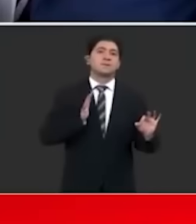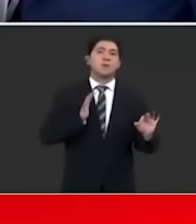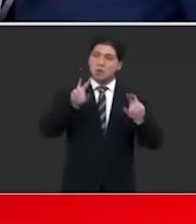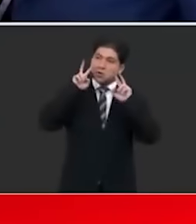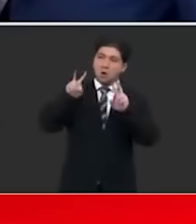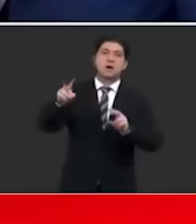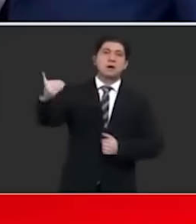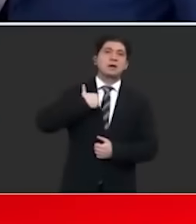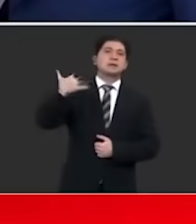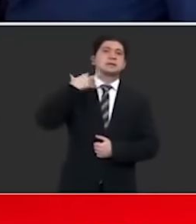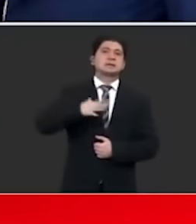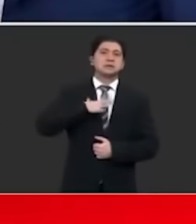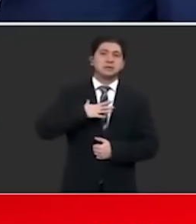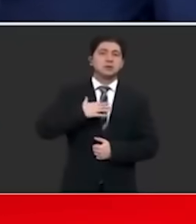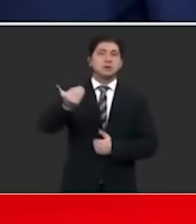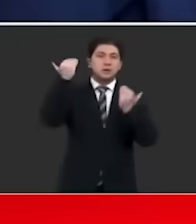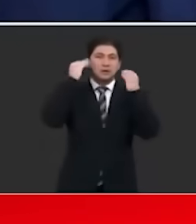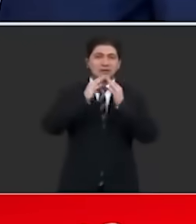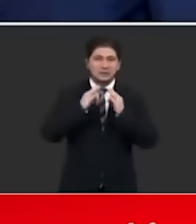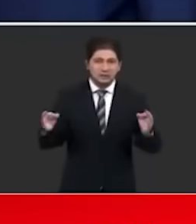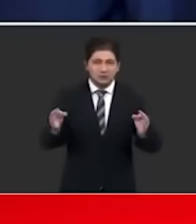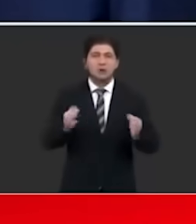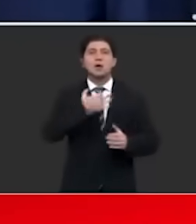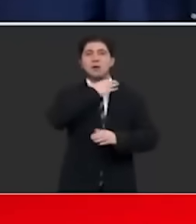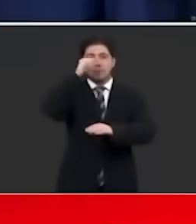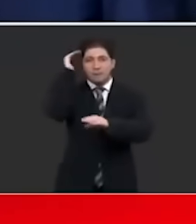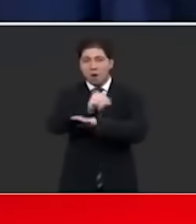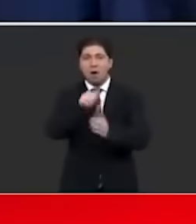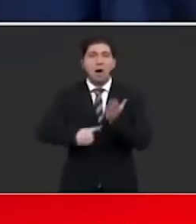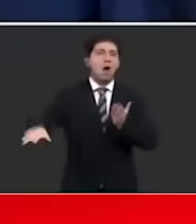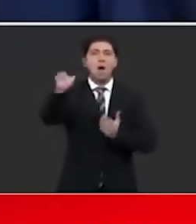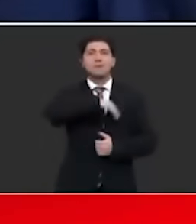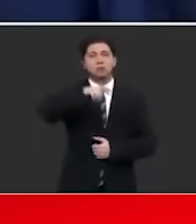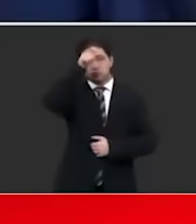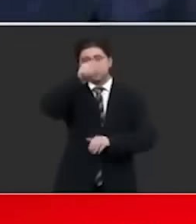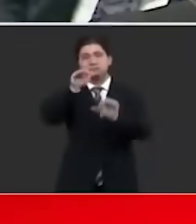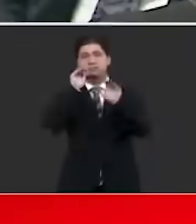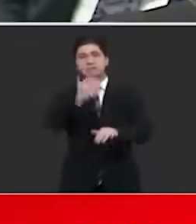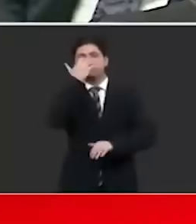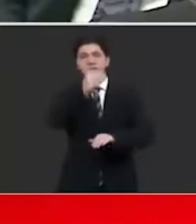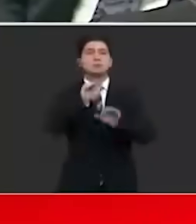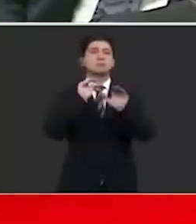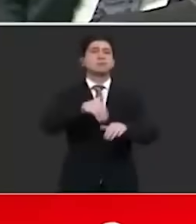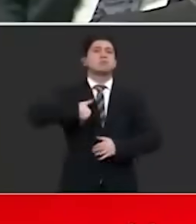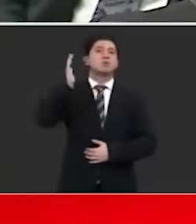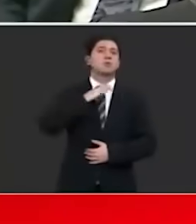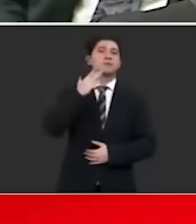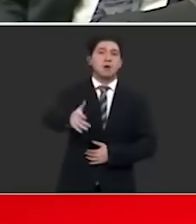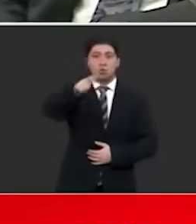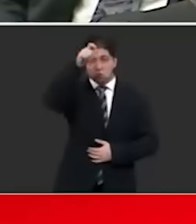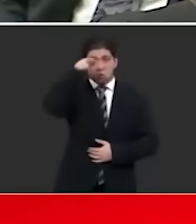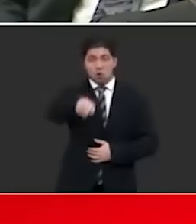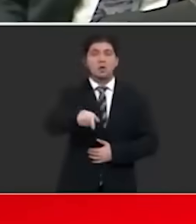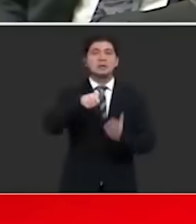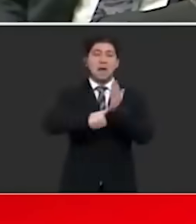gözlenendir, mazlum ve mağdurların hamisidir. Türkiye tarihi